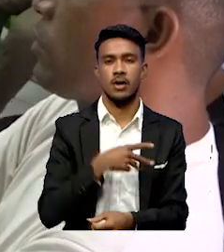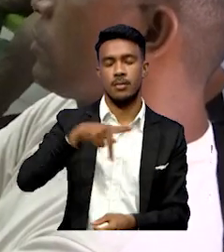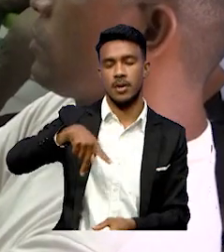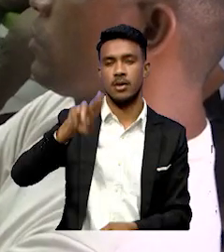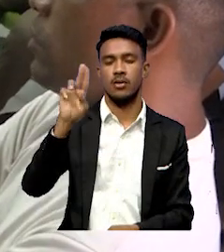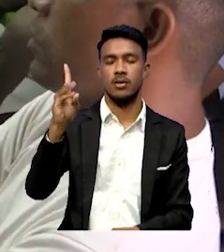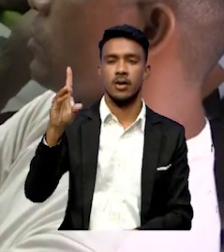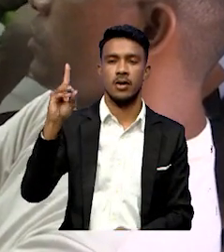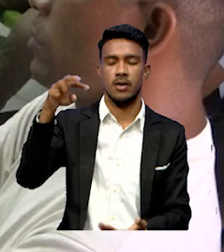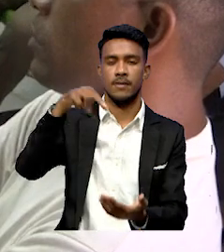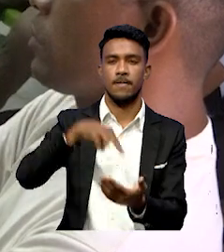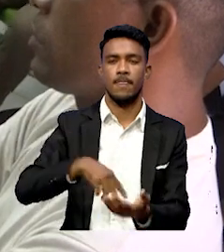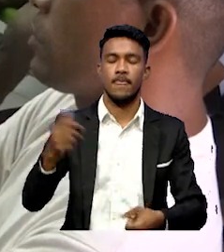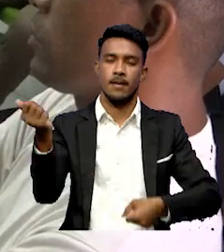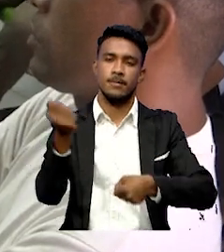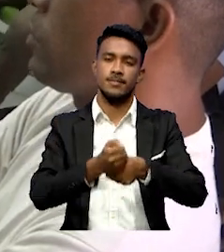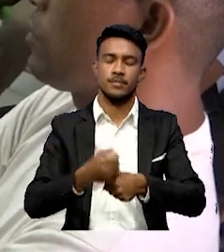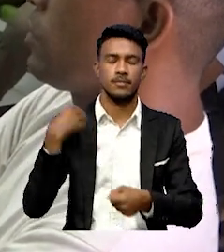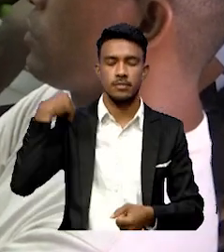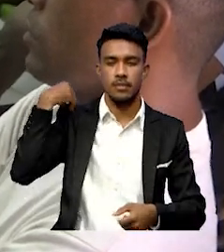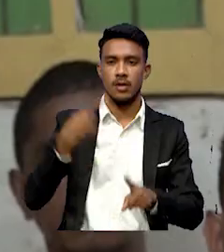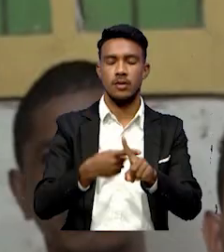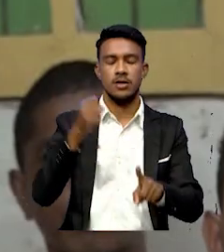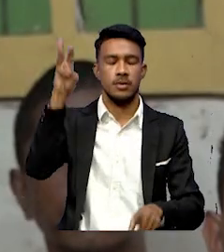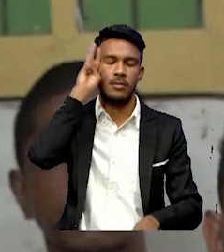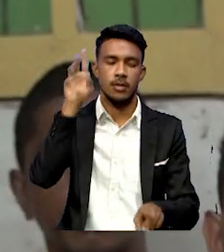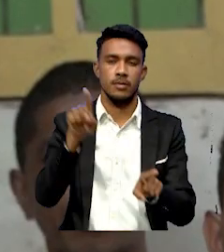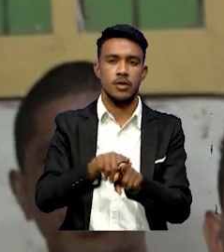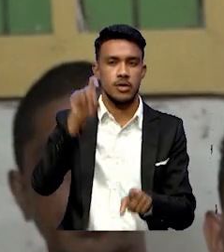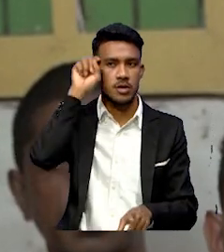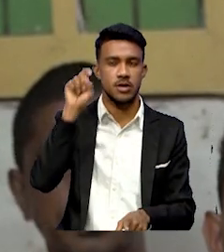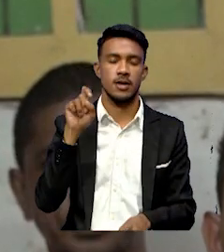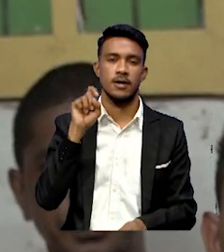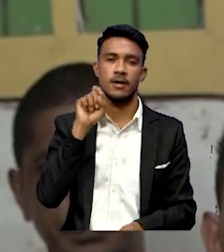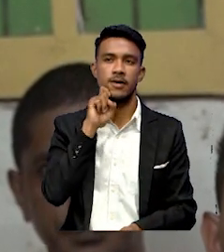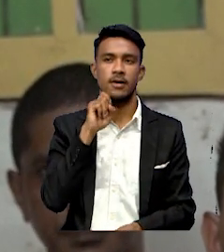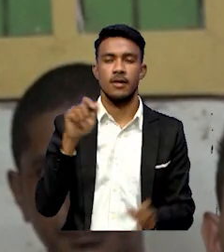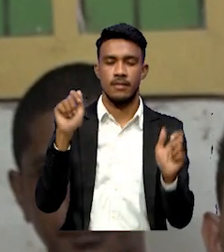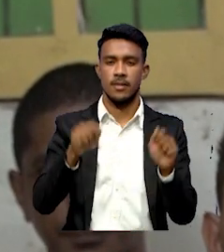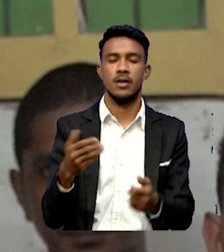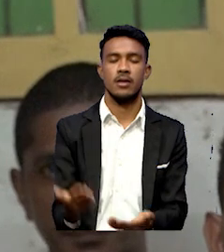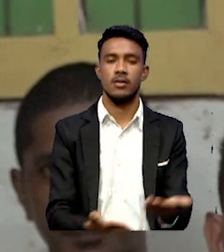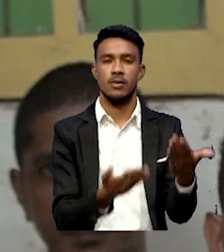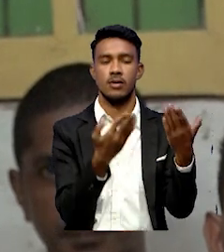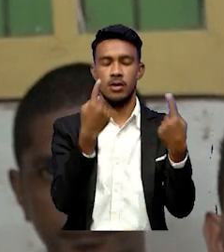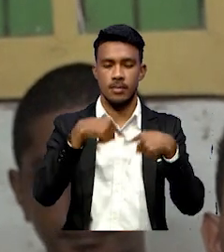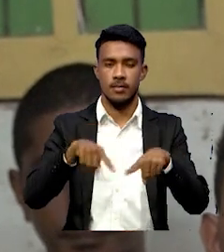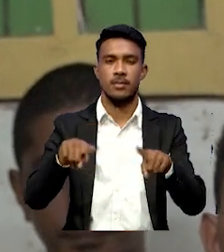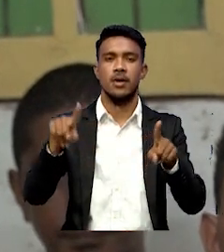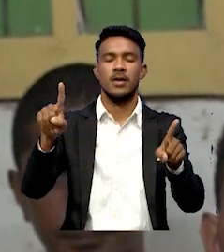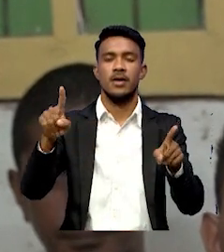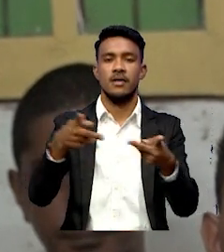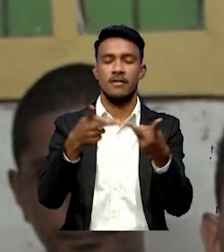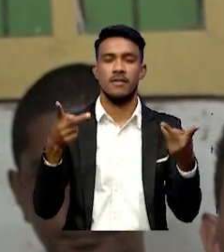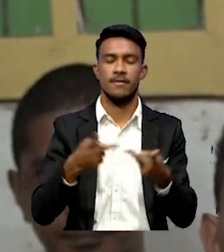apoyo kandidatu nebe makindika ka ya apoyo husi mau buat skala senon mengus mau hodi lore ba aitara